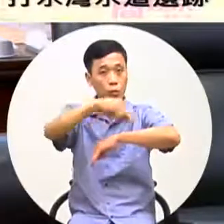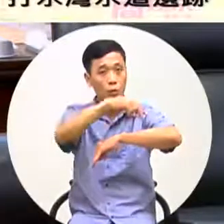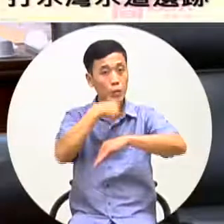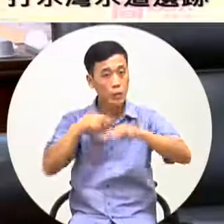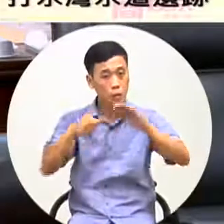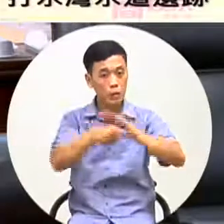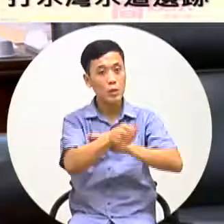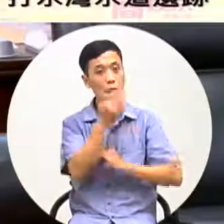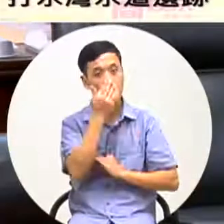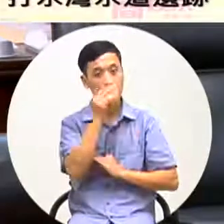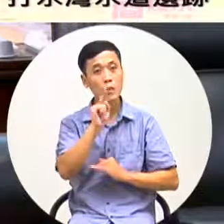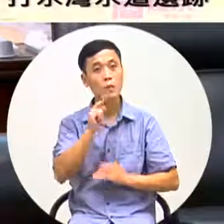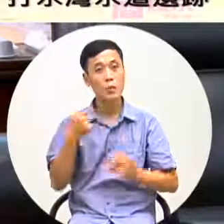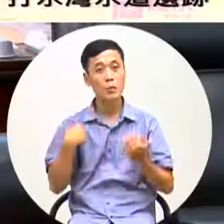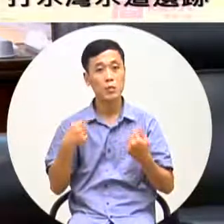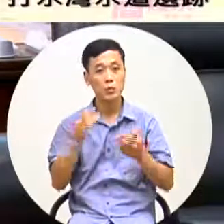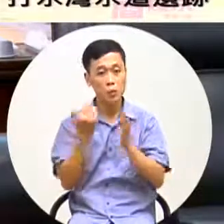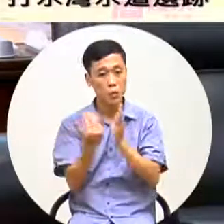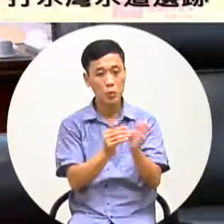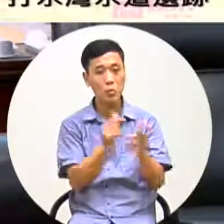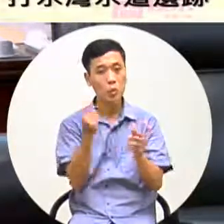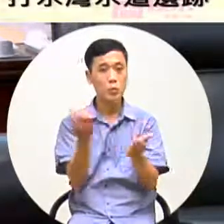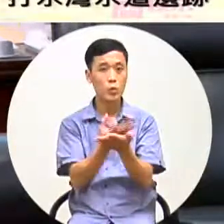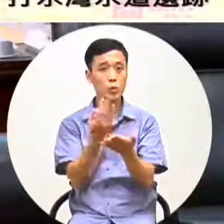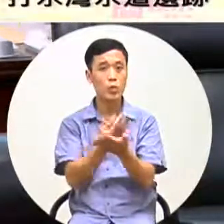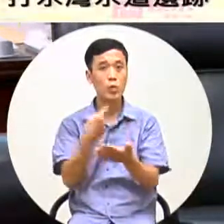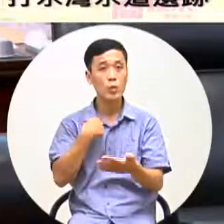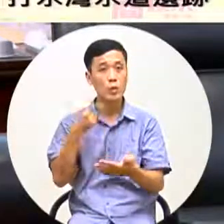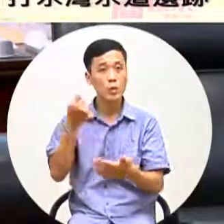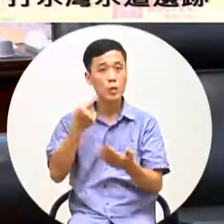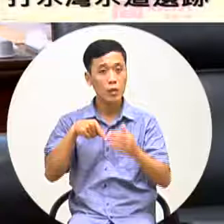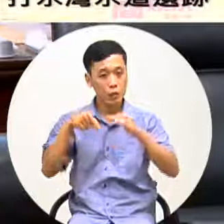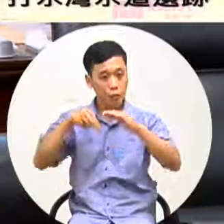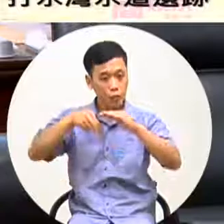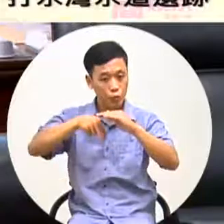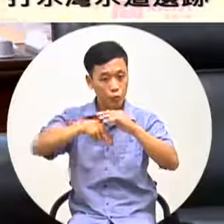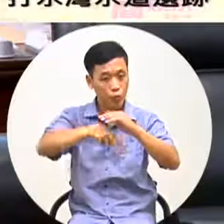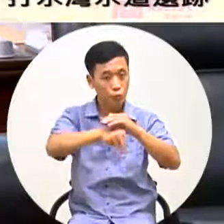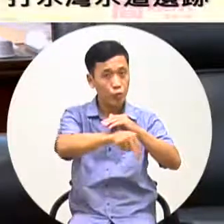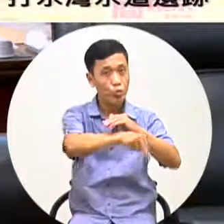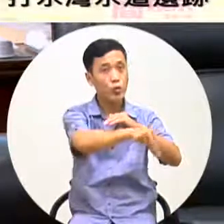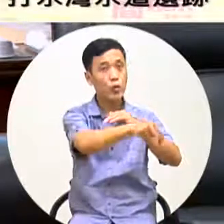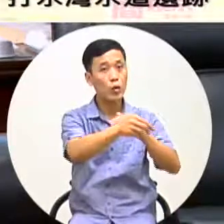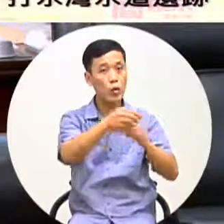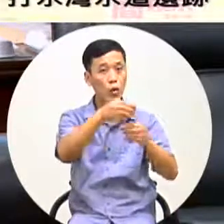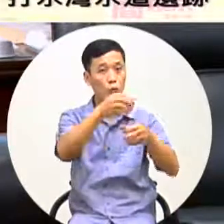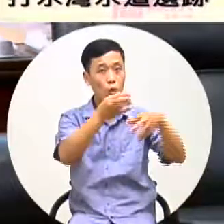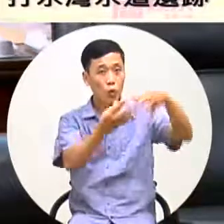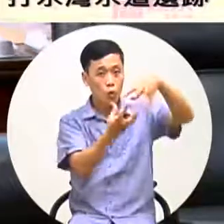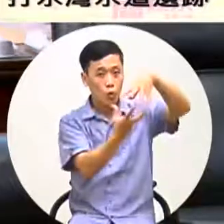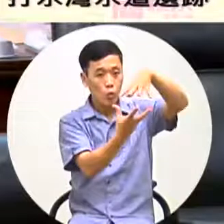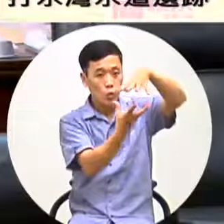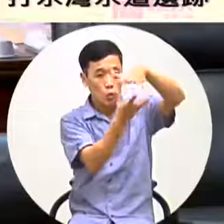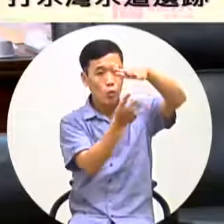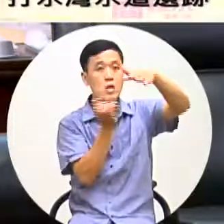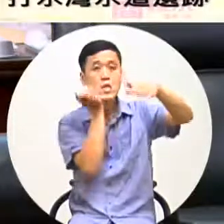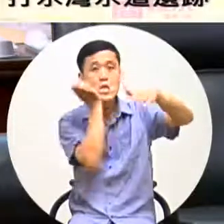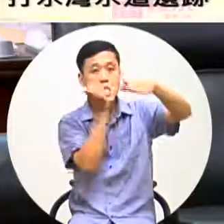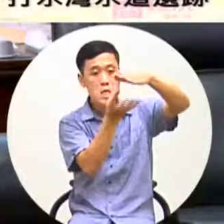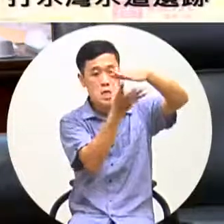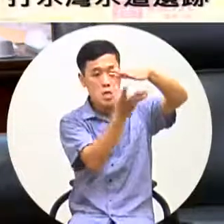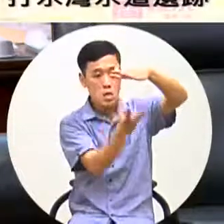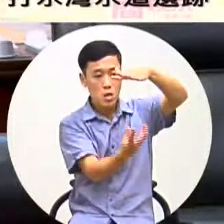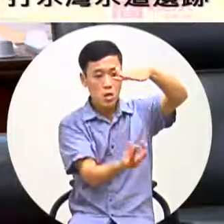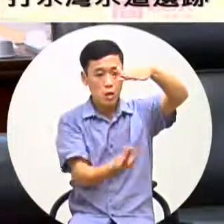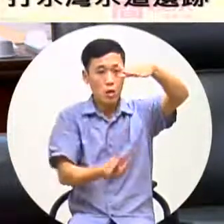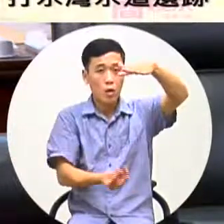它有类似像是进去看钟乳石一个洞。好，其实当地也是路没有那么好走，所以我们就不敢进去，我们就